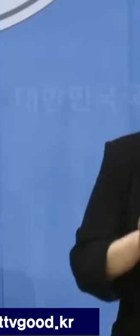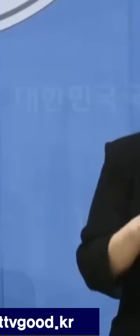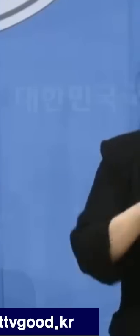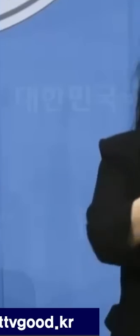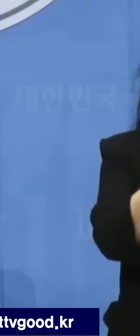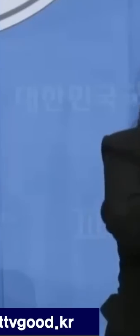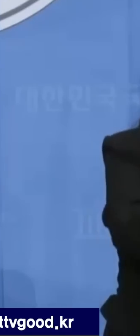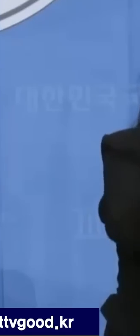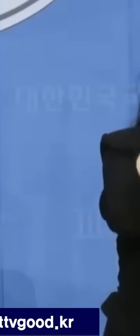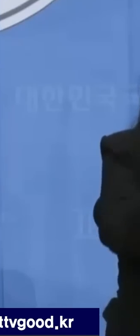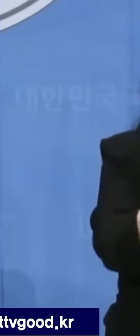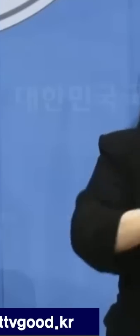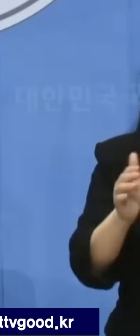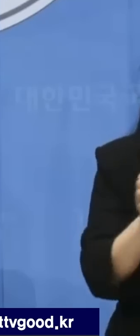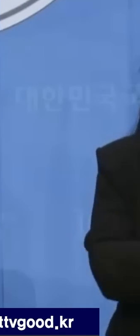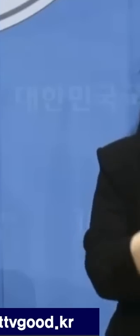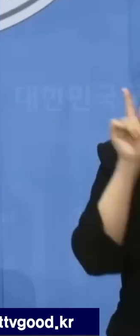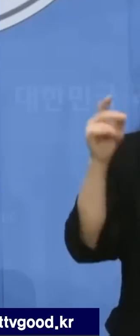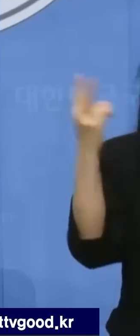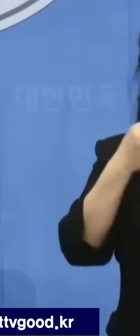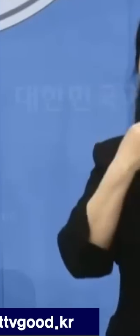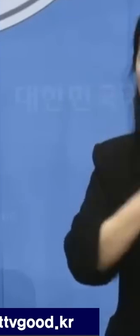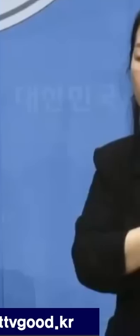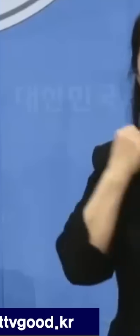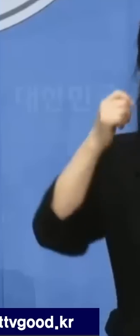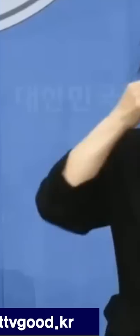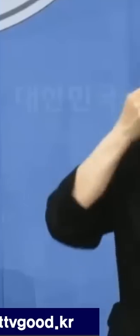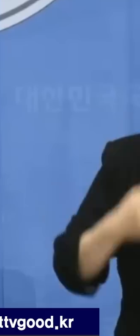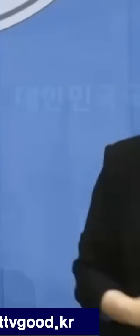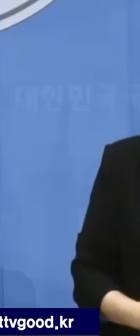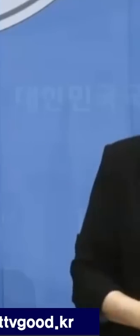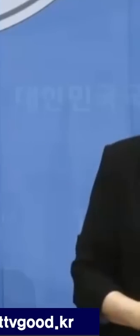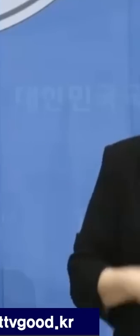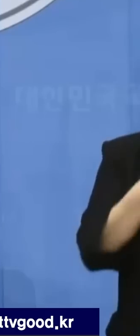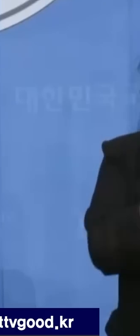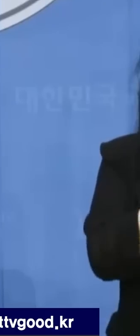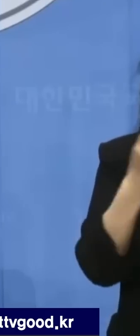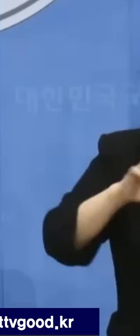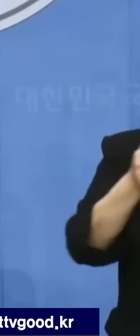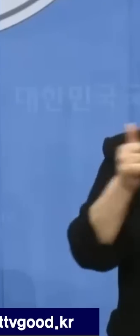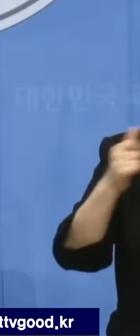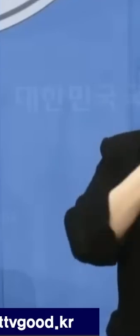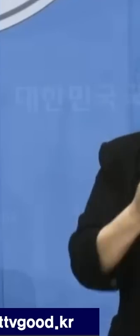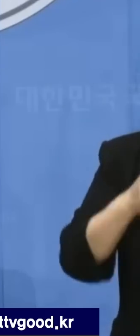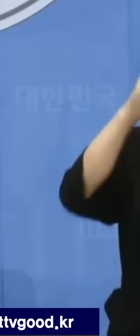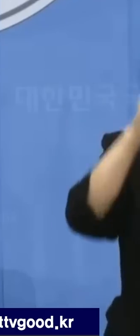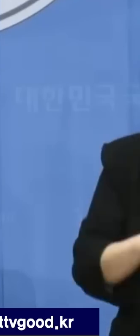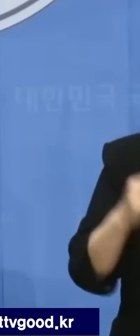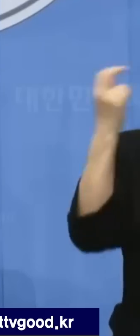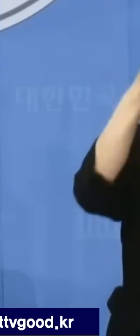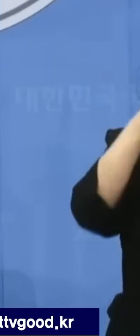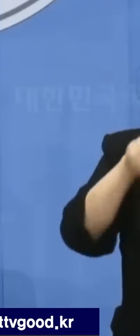오늘의 개혁과제를 마쳤다 하여 내일의 개혁과제를 소홀히 할 수 없습니다. 당원과 국민들의 요구사항인